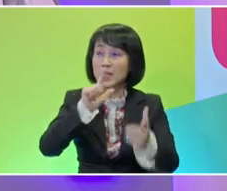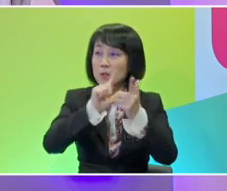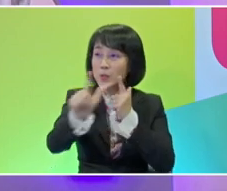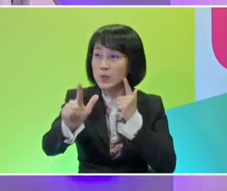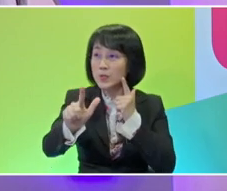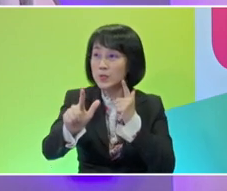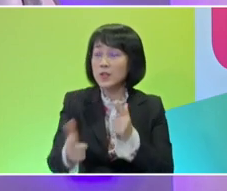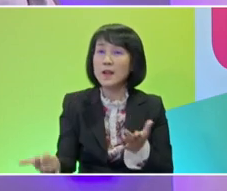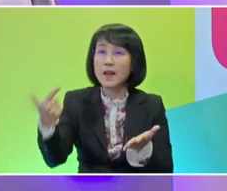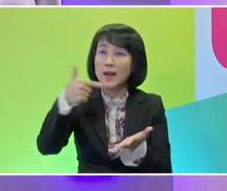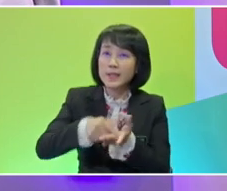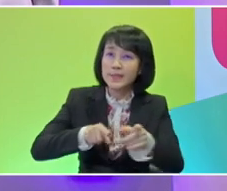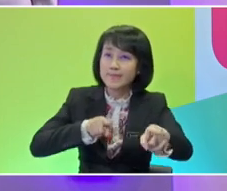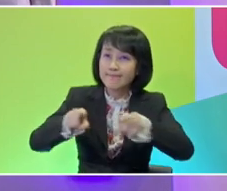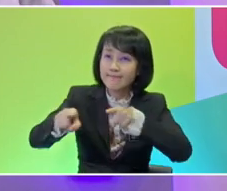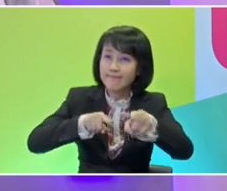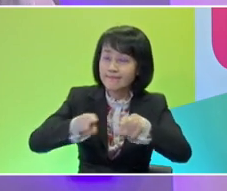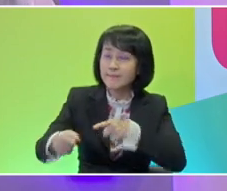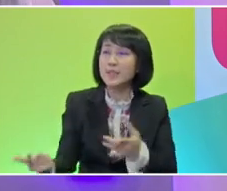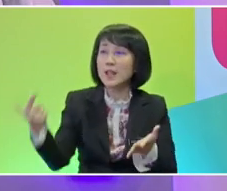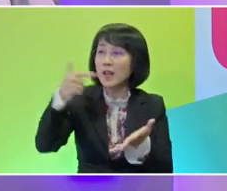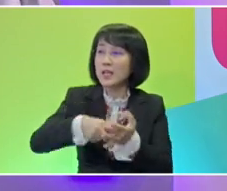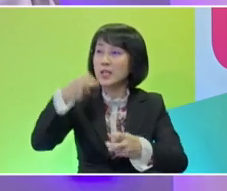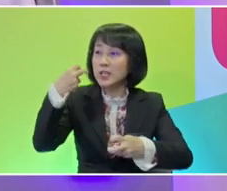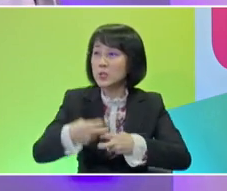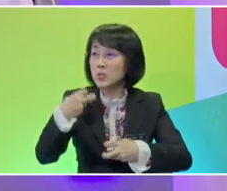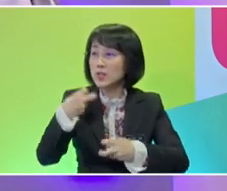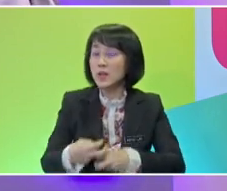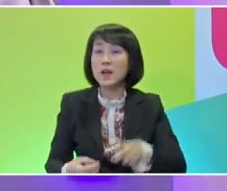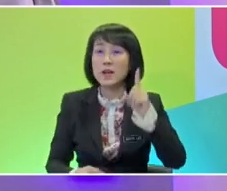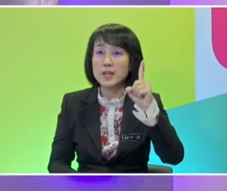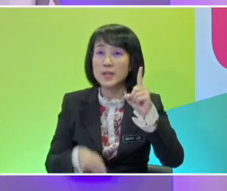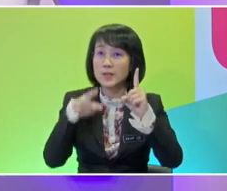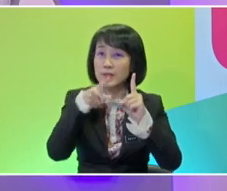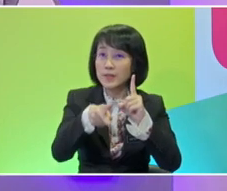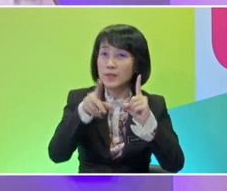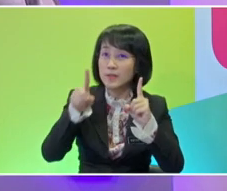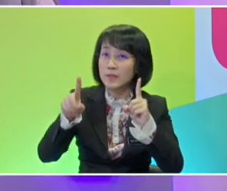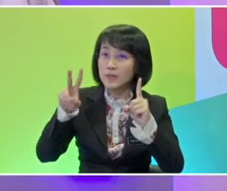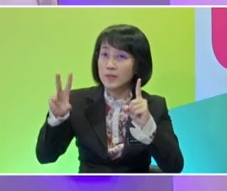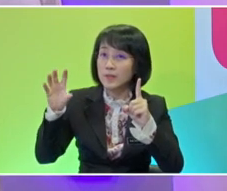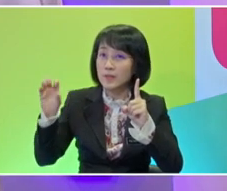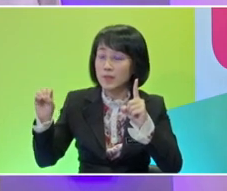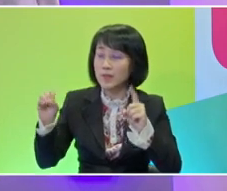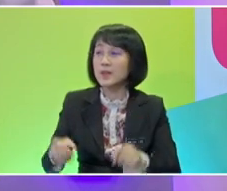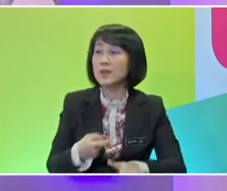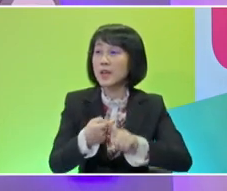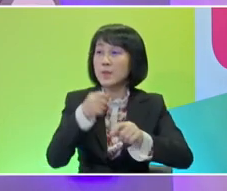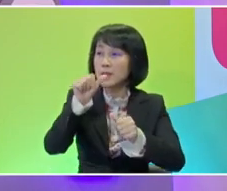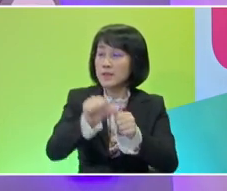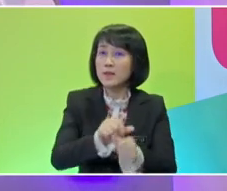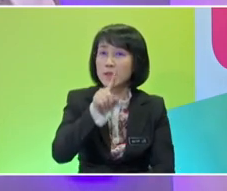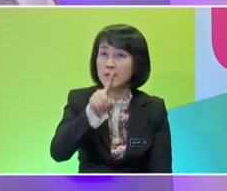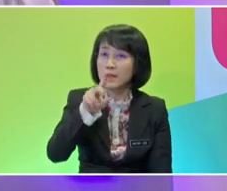kompetitif lebih lebih suka Nah lebih suka EE dengan daripada setiap 120 orang calon hanya